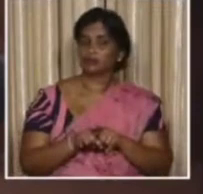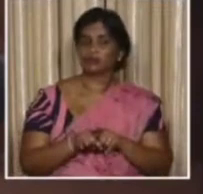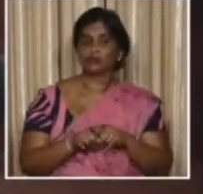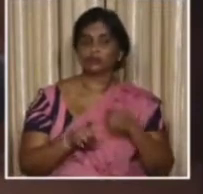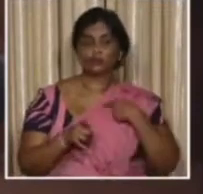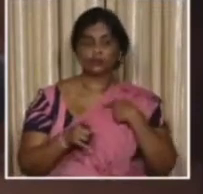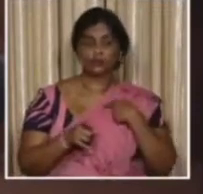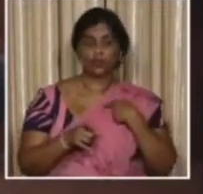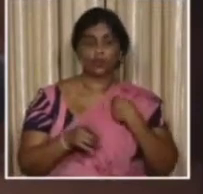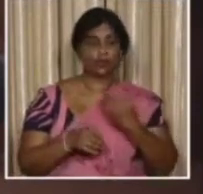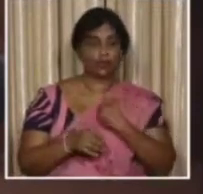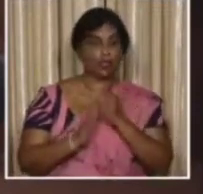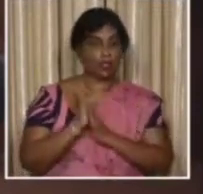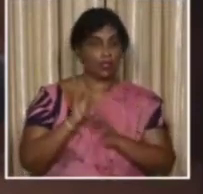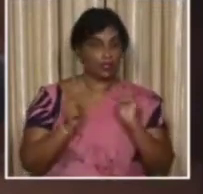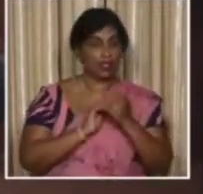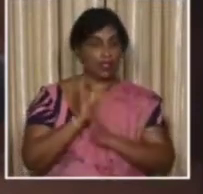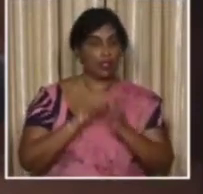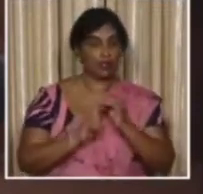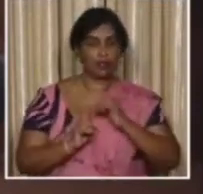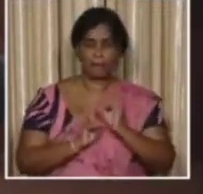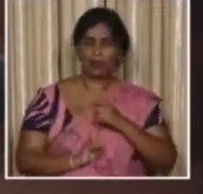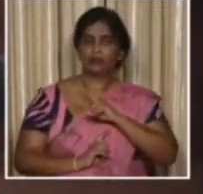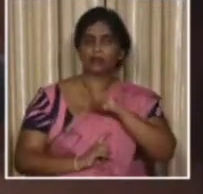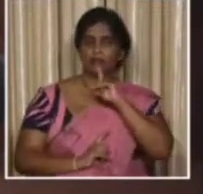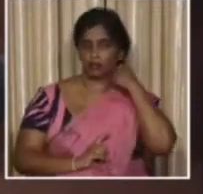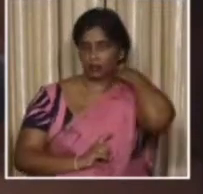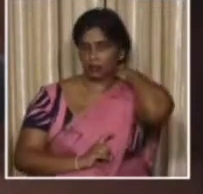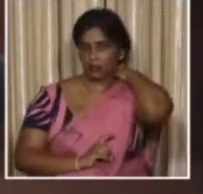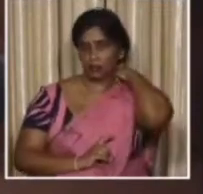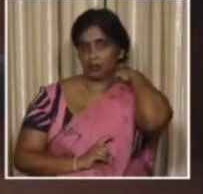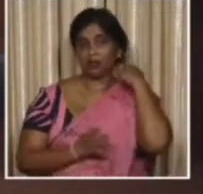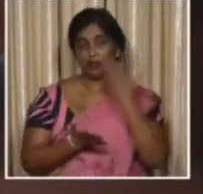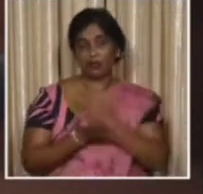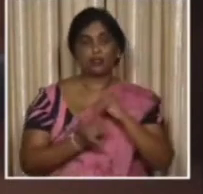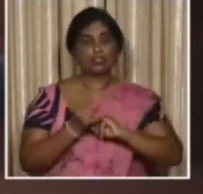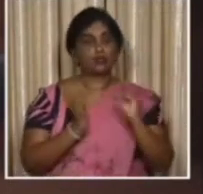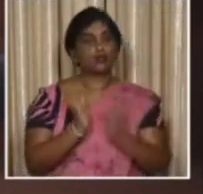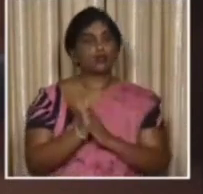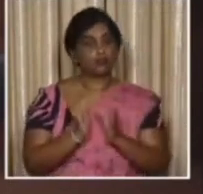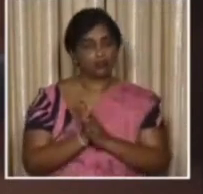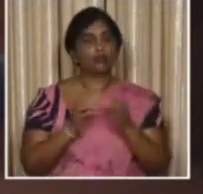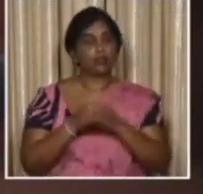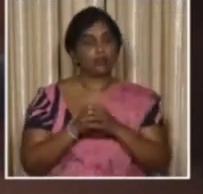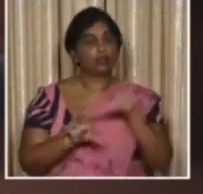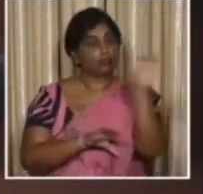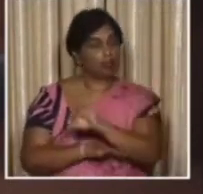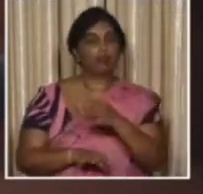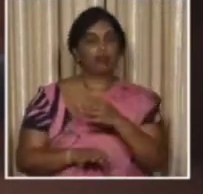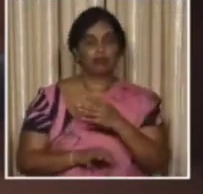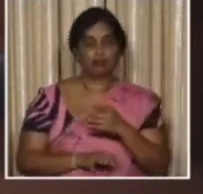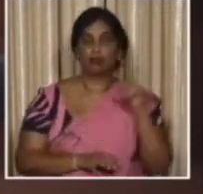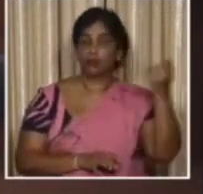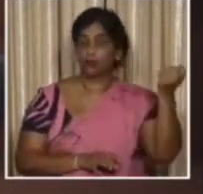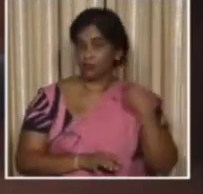මා ක්‍රිකට් මා අමතිවරයාට පෞද්ගලිකව කතා කරලා කියලා තිබෙනවා මේක නතර කළ අතුරු කමිට පාලක අතුරු පාලක මණ්ඩලය පත් කරන්න.